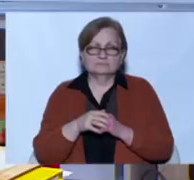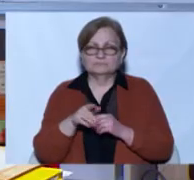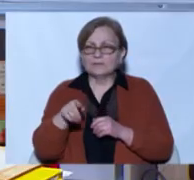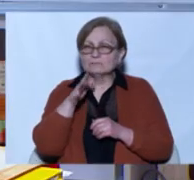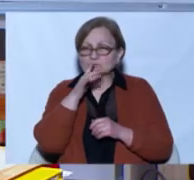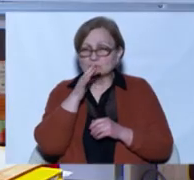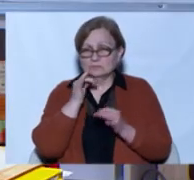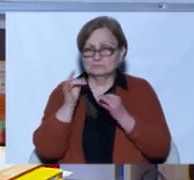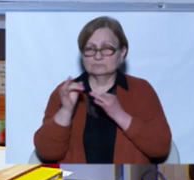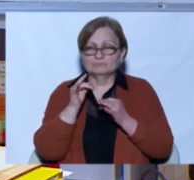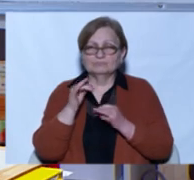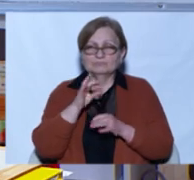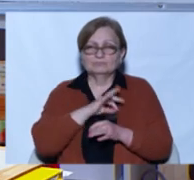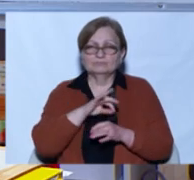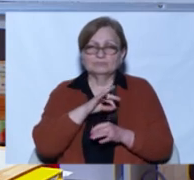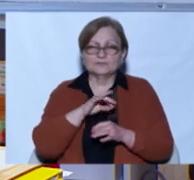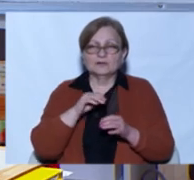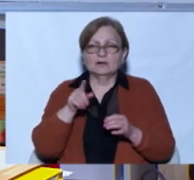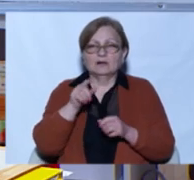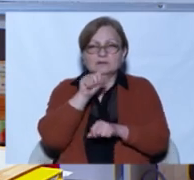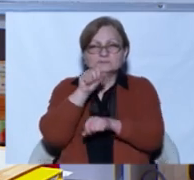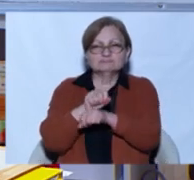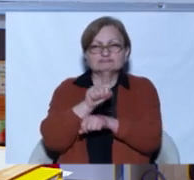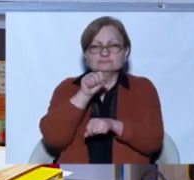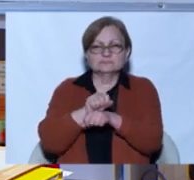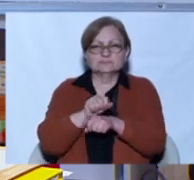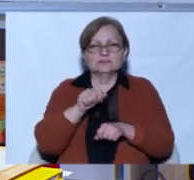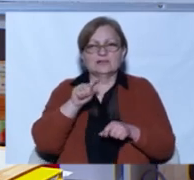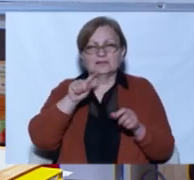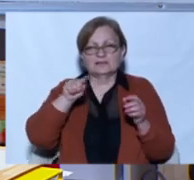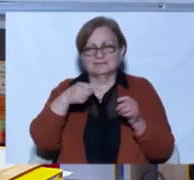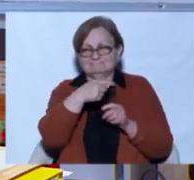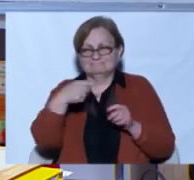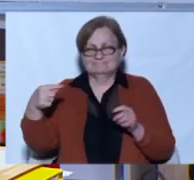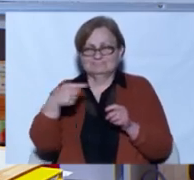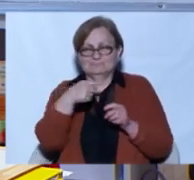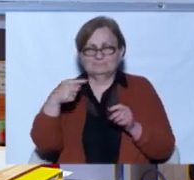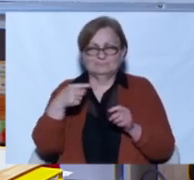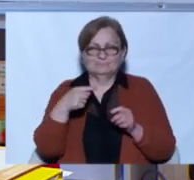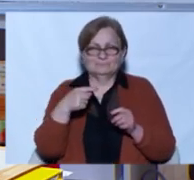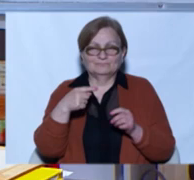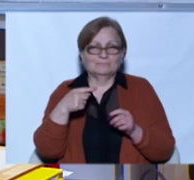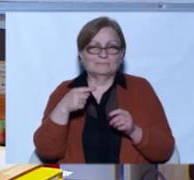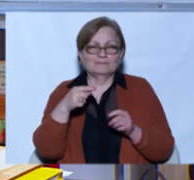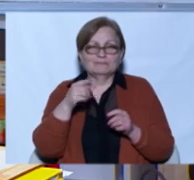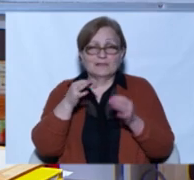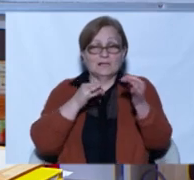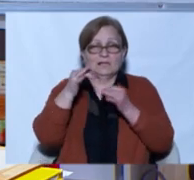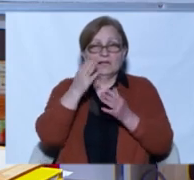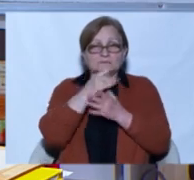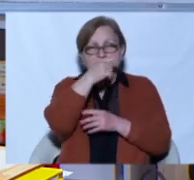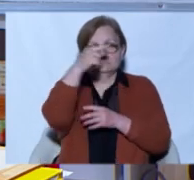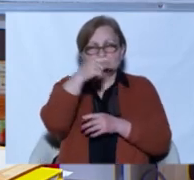დროს ვიყენებთ სასვე ნიშანს ტირეს და საუბარი ტირეებით არის